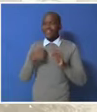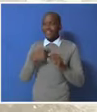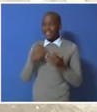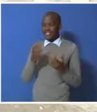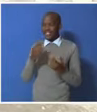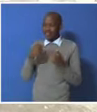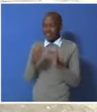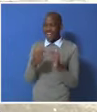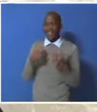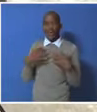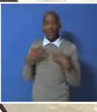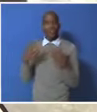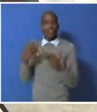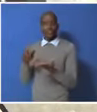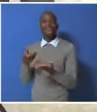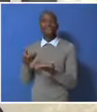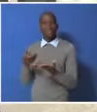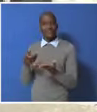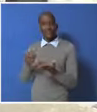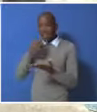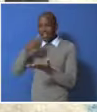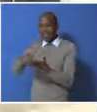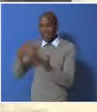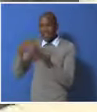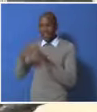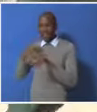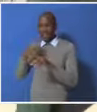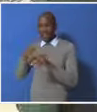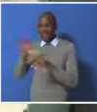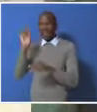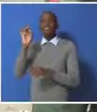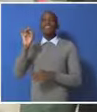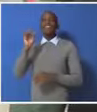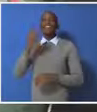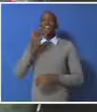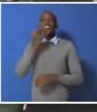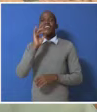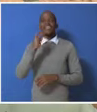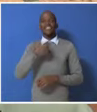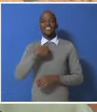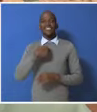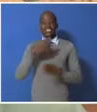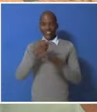nya be ke tsenya application a me le nna ke ikopela nya ka lesewa be ke bitsa gore nya ke go kgona go train